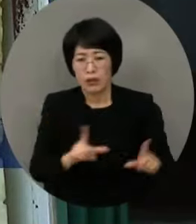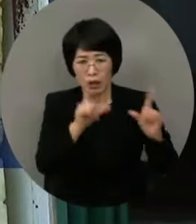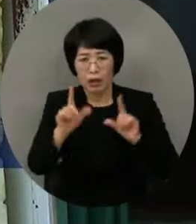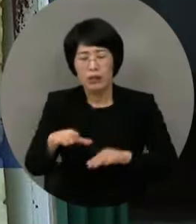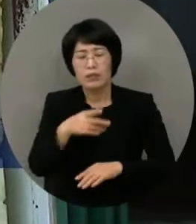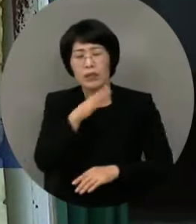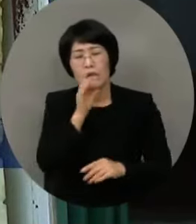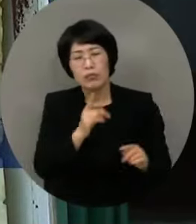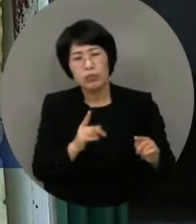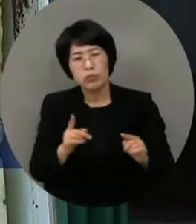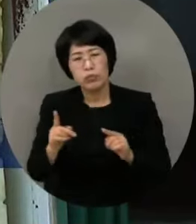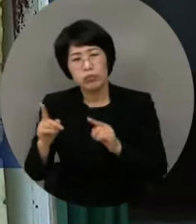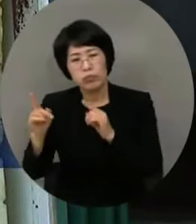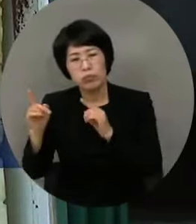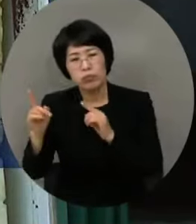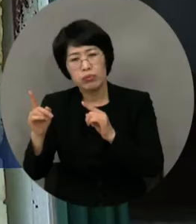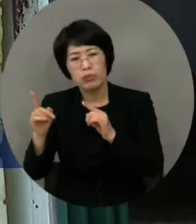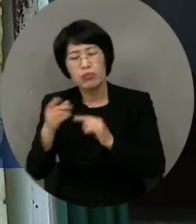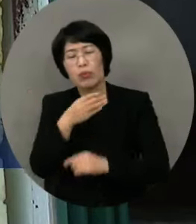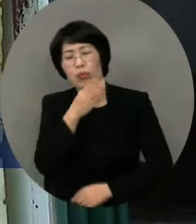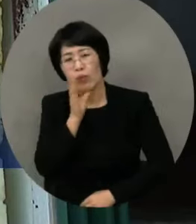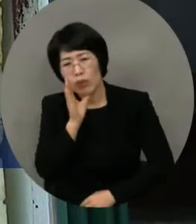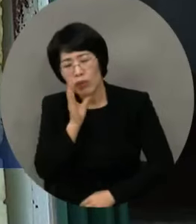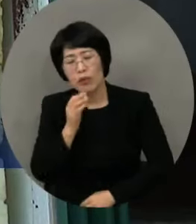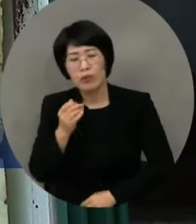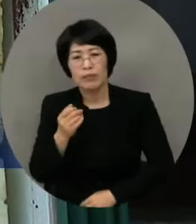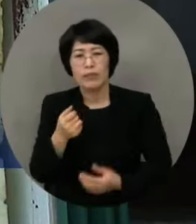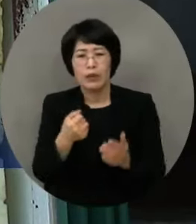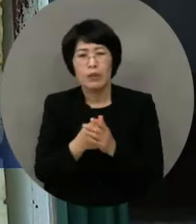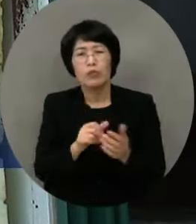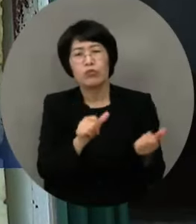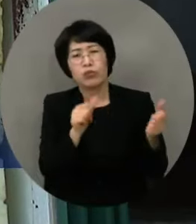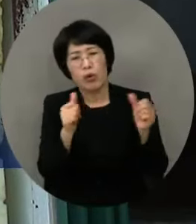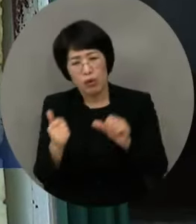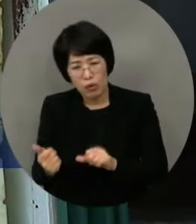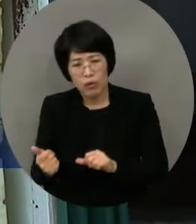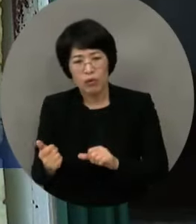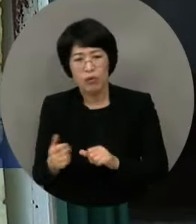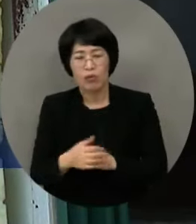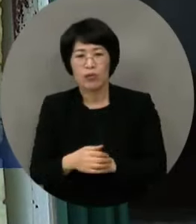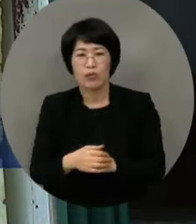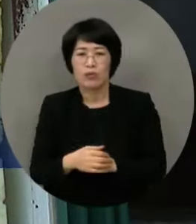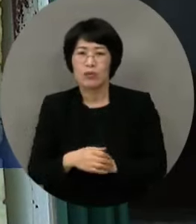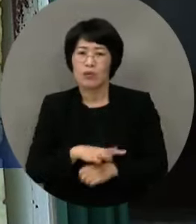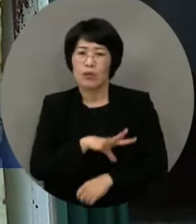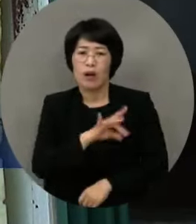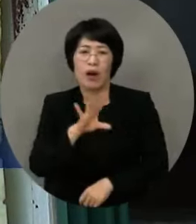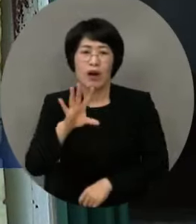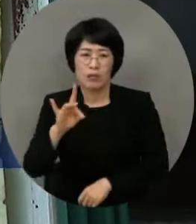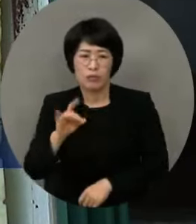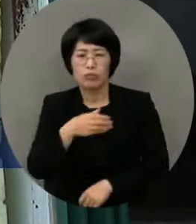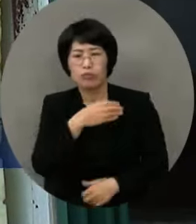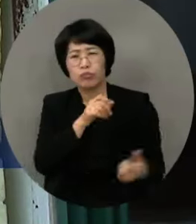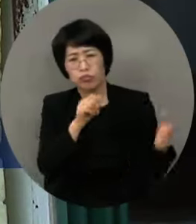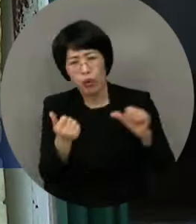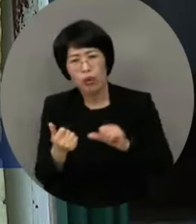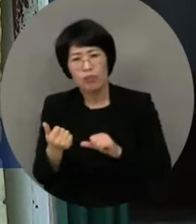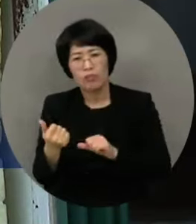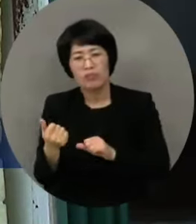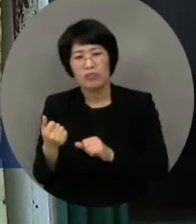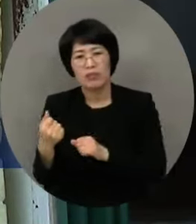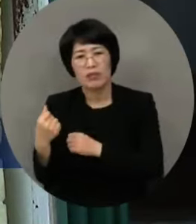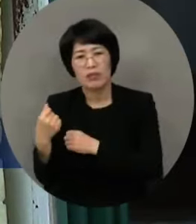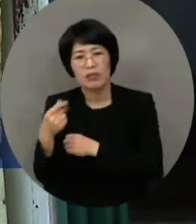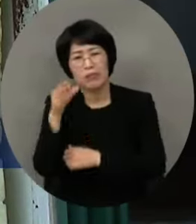나이가 드시고 연로하시고 하다 보니까 이제 돌아가시는 경우가 있어가지고 그대로 이제 방치가 돼서 좀